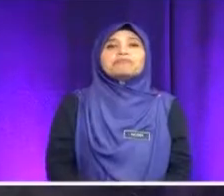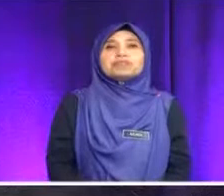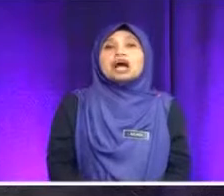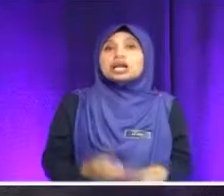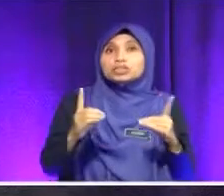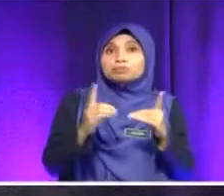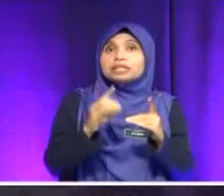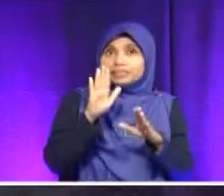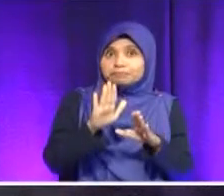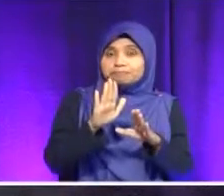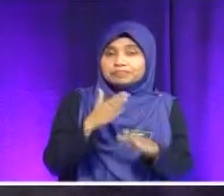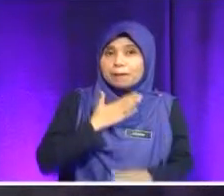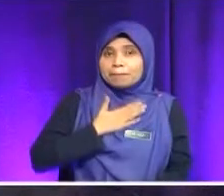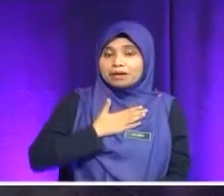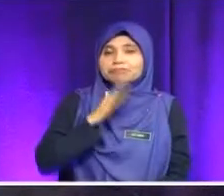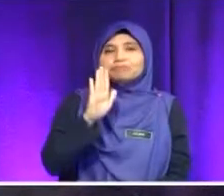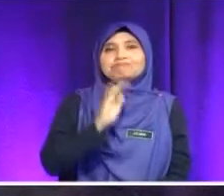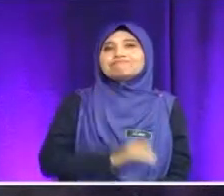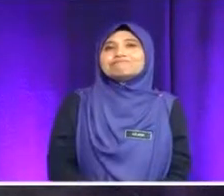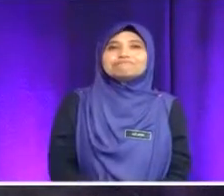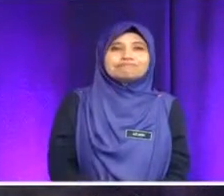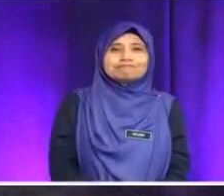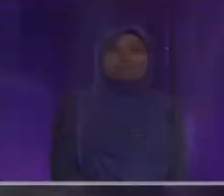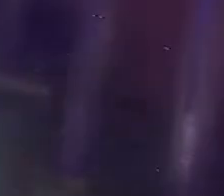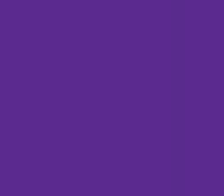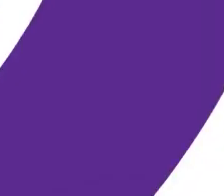kembali selepas ini titik-titik FF